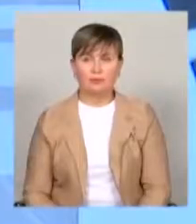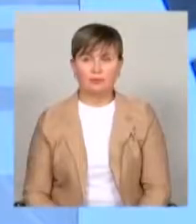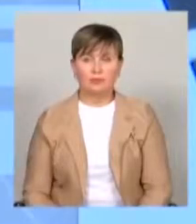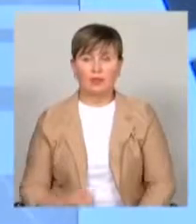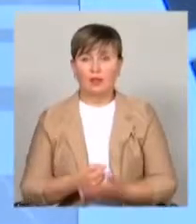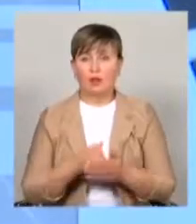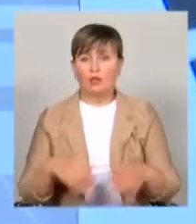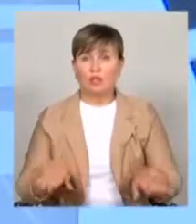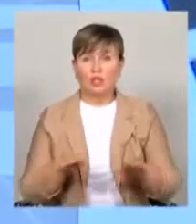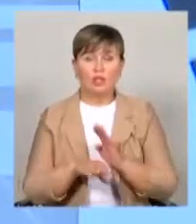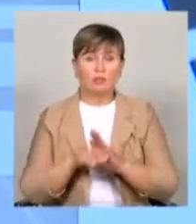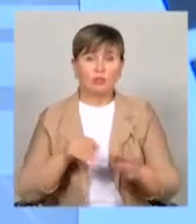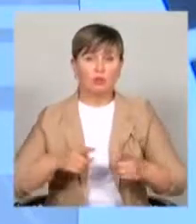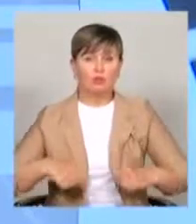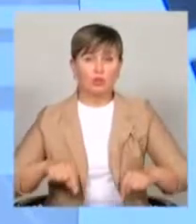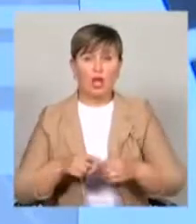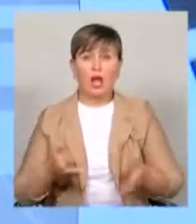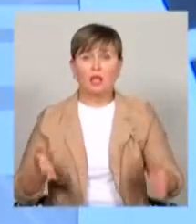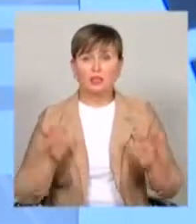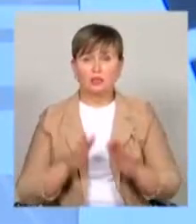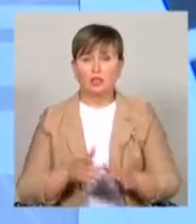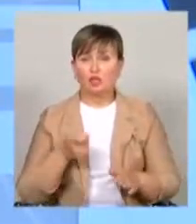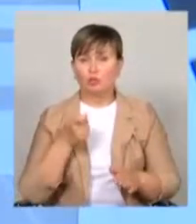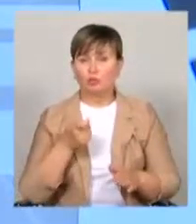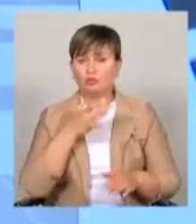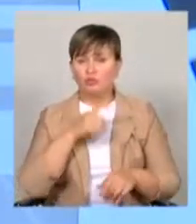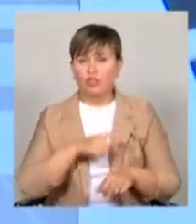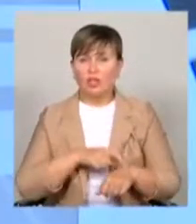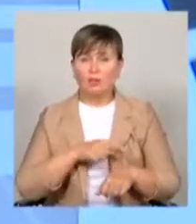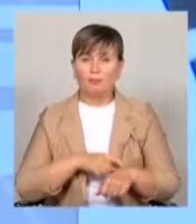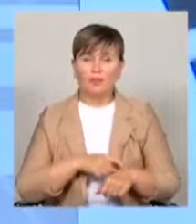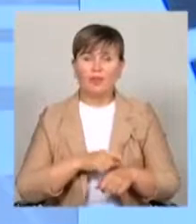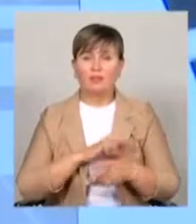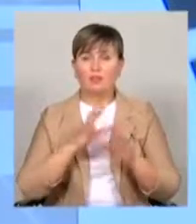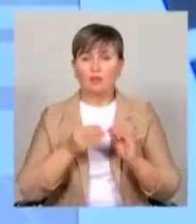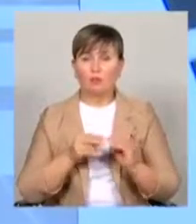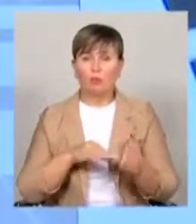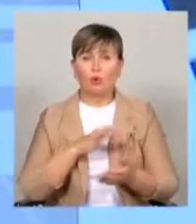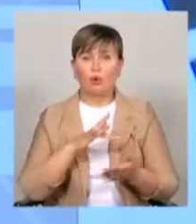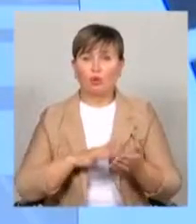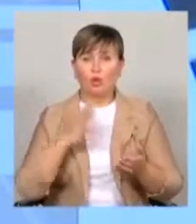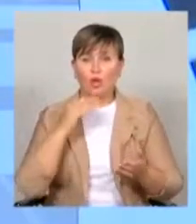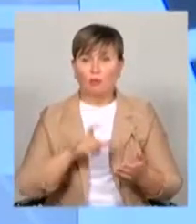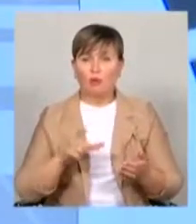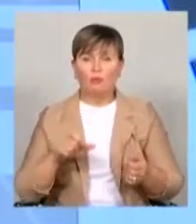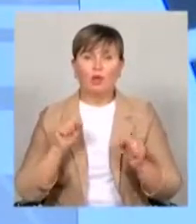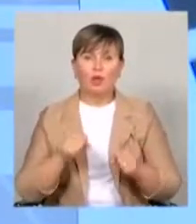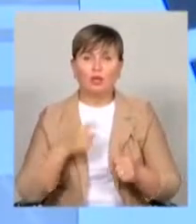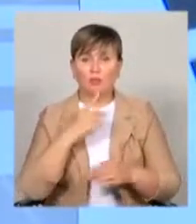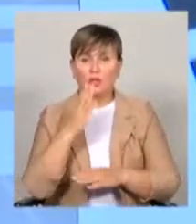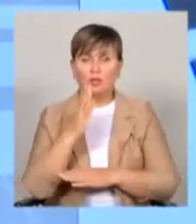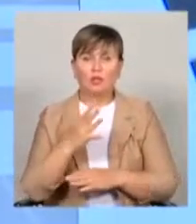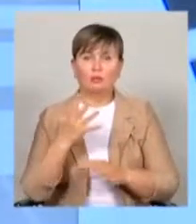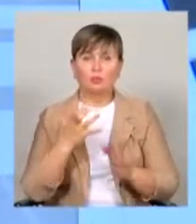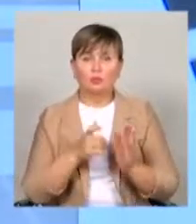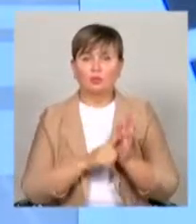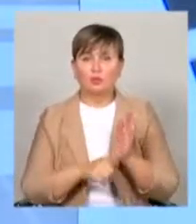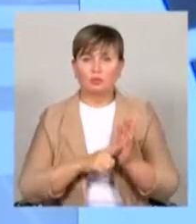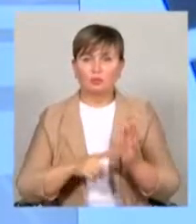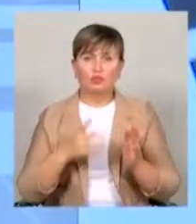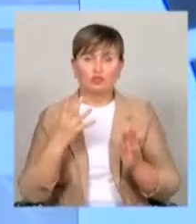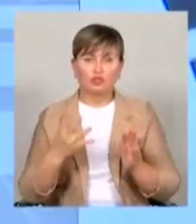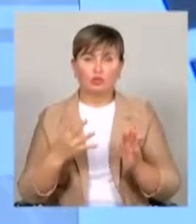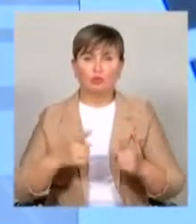До закрытия избирательных участков осталось совсем немного времени. Всего по городу алматинцы могли проголосовать на